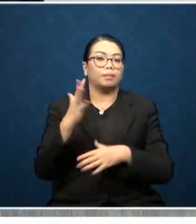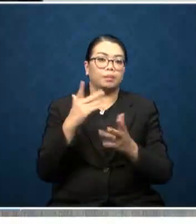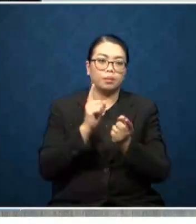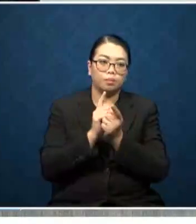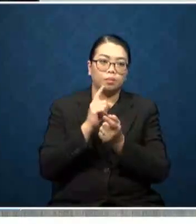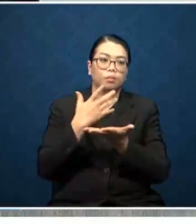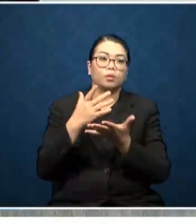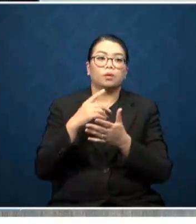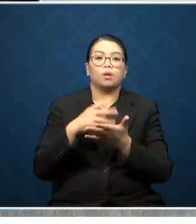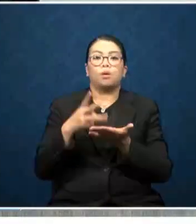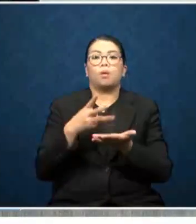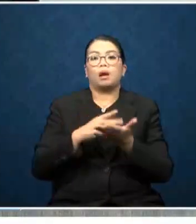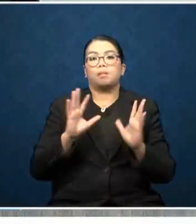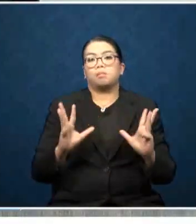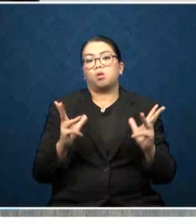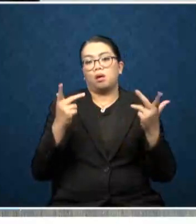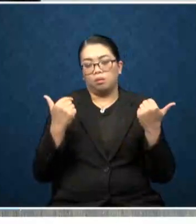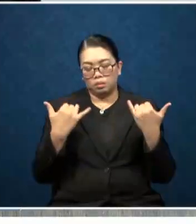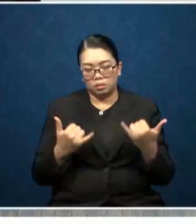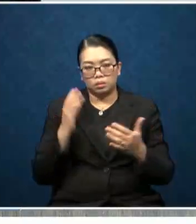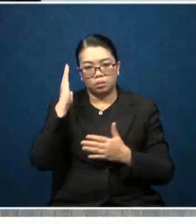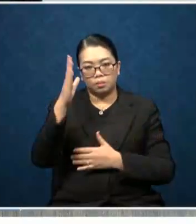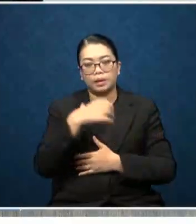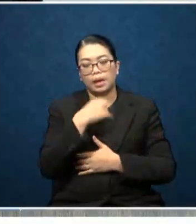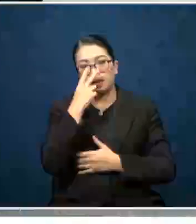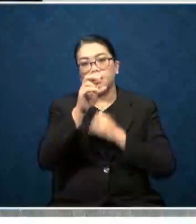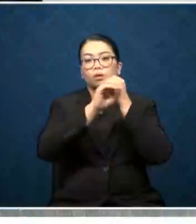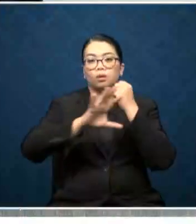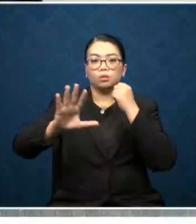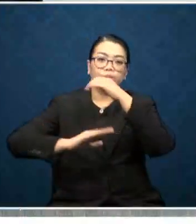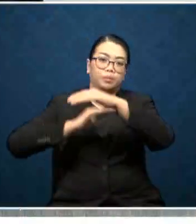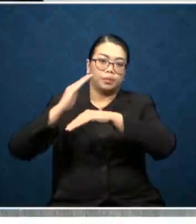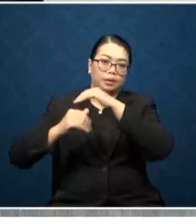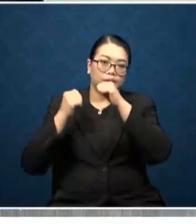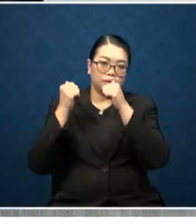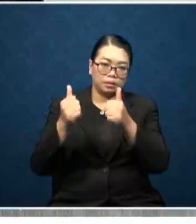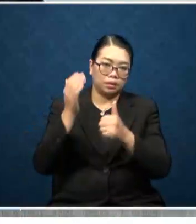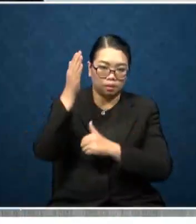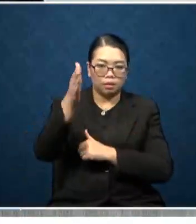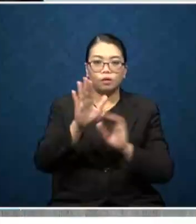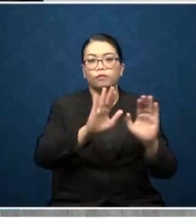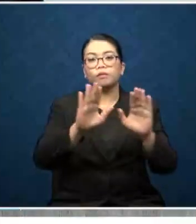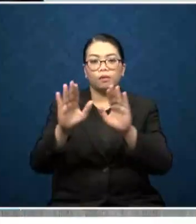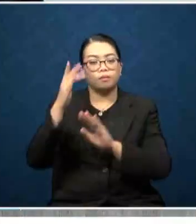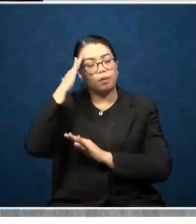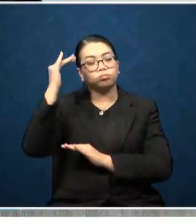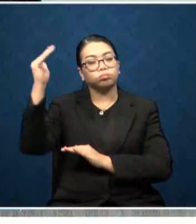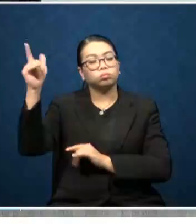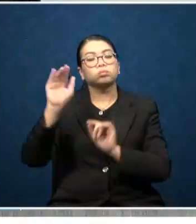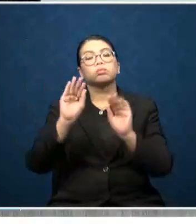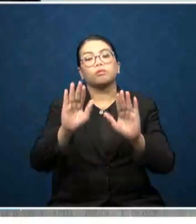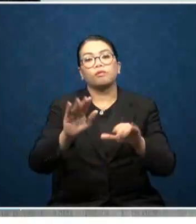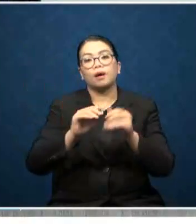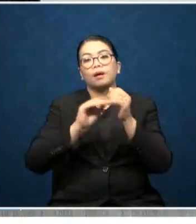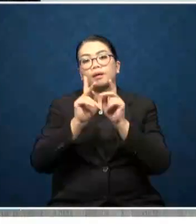มันก็หมดวาระไปตามนั้นก็อยากที่จะไปเห็นภาพคสชที่ดีในอนาคตข้างหน้าก็ฝากความหวังไว้กับคณะกรรมการ